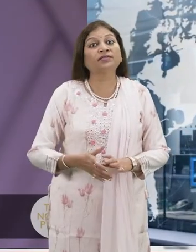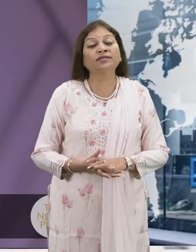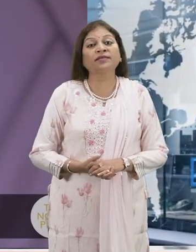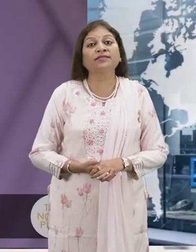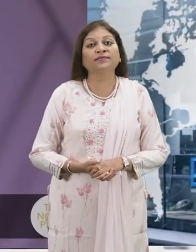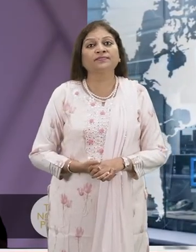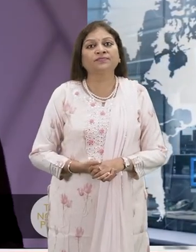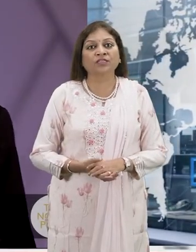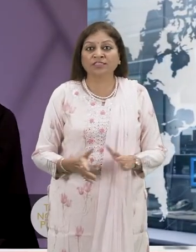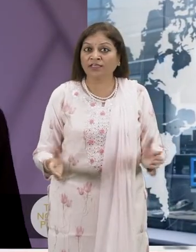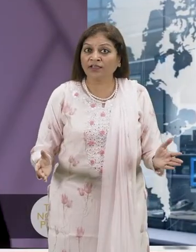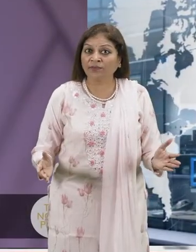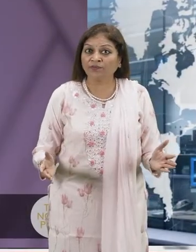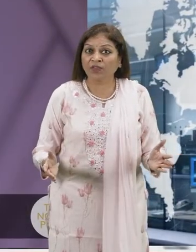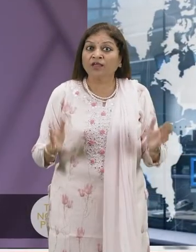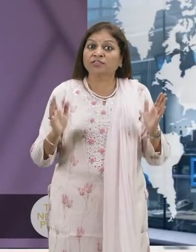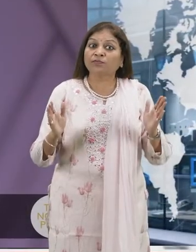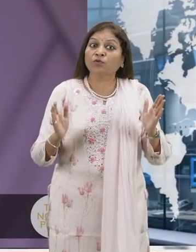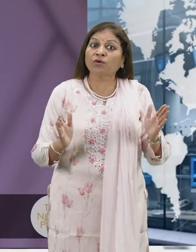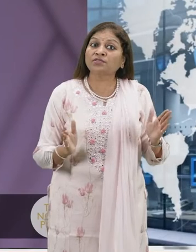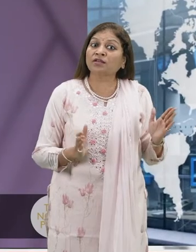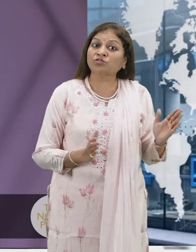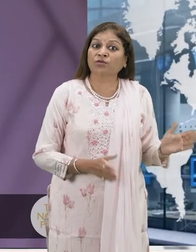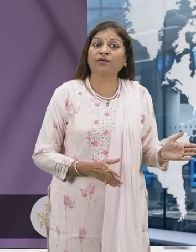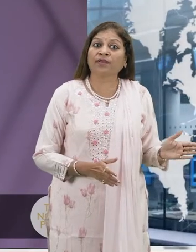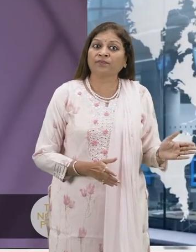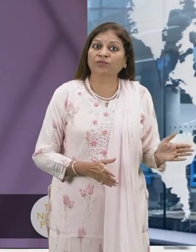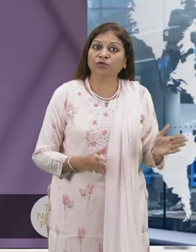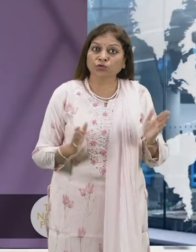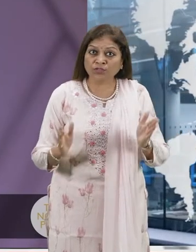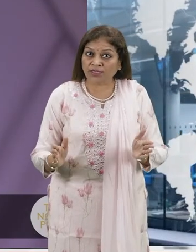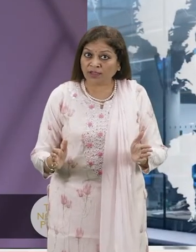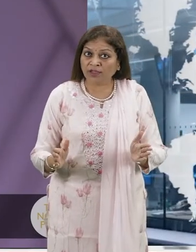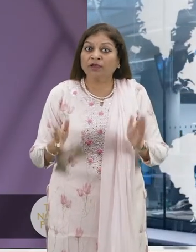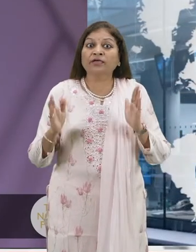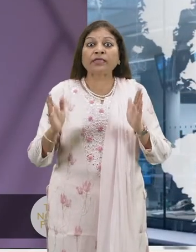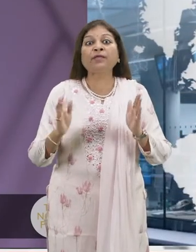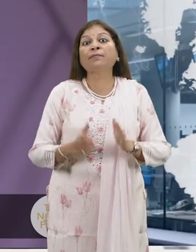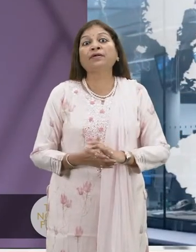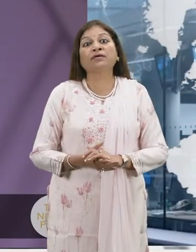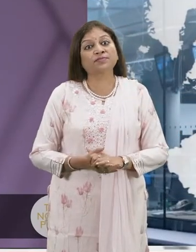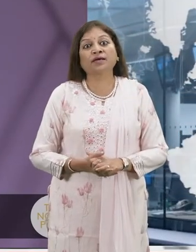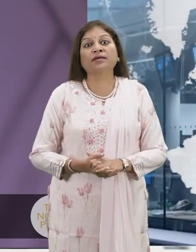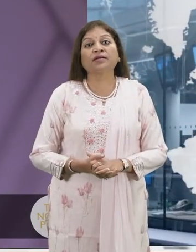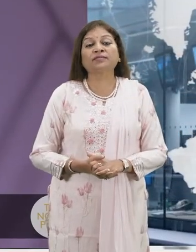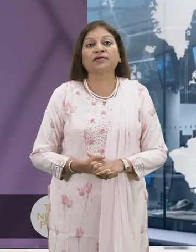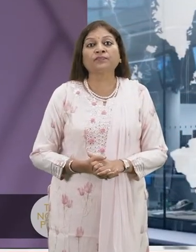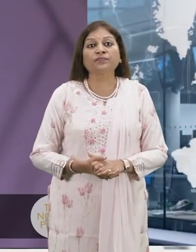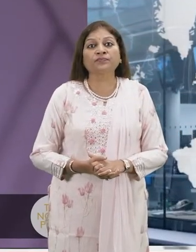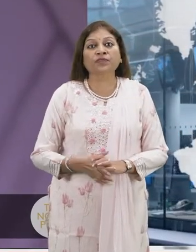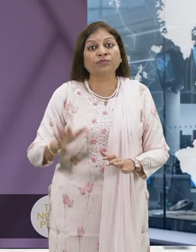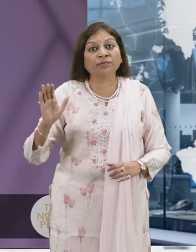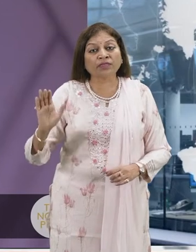दबाव के अधीन नहीं थी, इसीलिए जब 2014 में रूस ने क्रीमिया पर कब्जा कर लिया